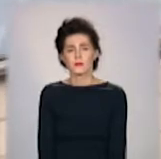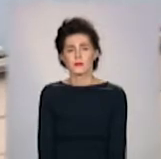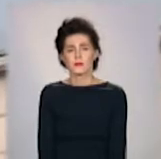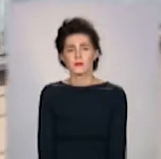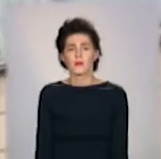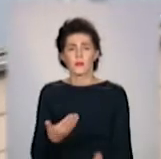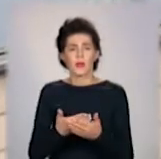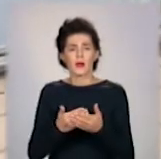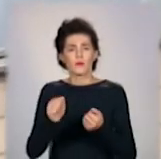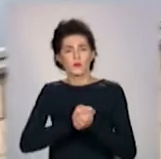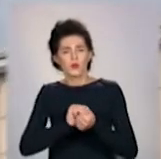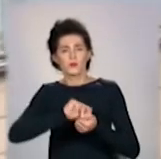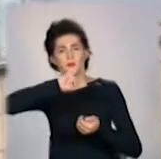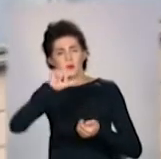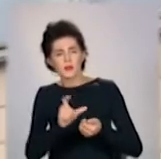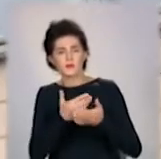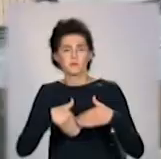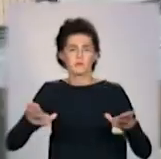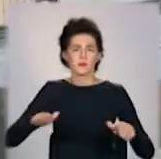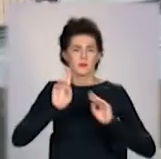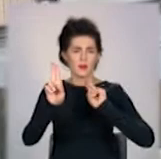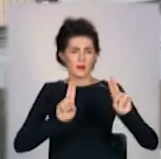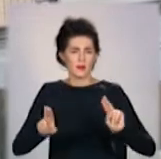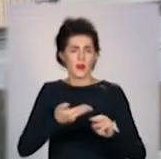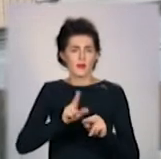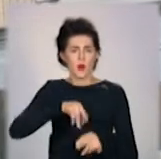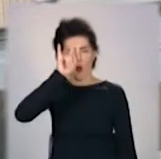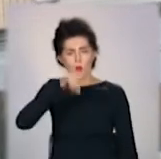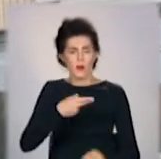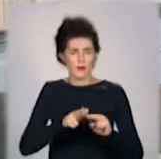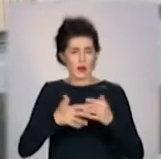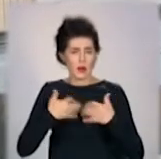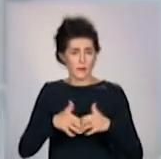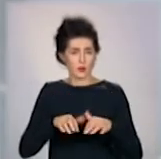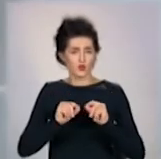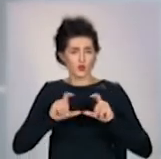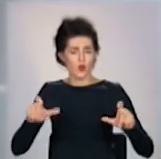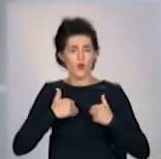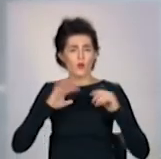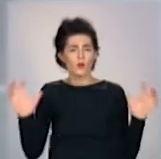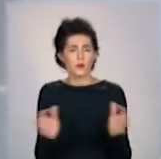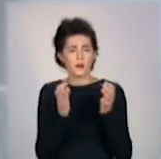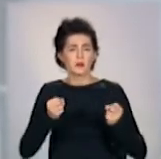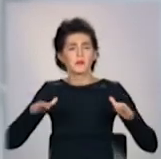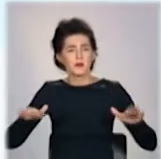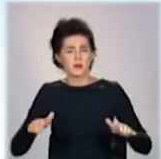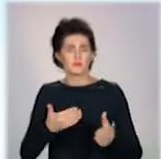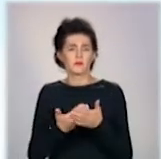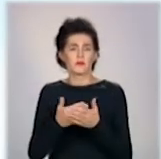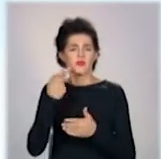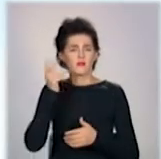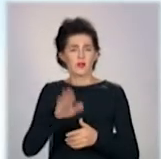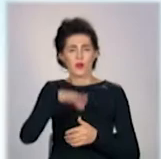Паперових зірок, півмісяців і птахів наліпили на вікнах цієї краматорської школи, бо хочуть вберегти місцевих новоселів. Ті